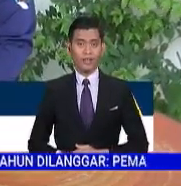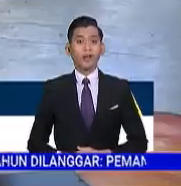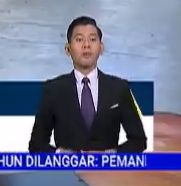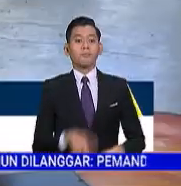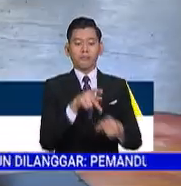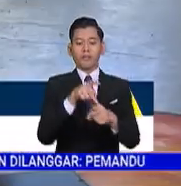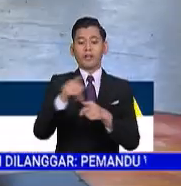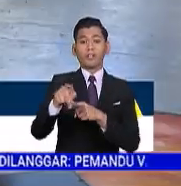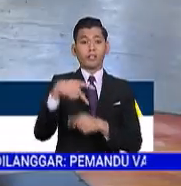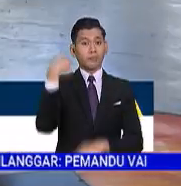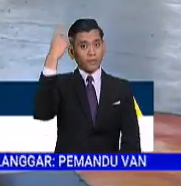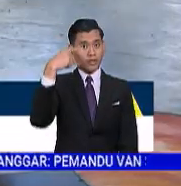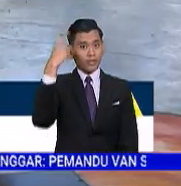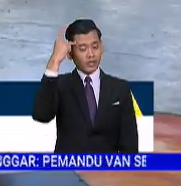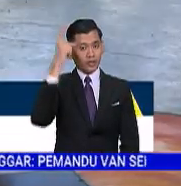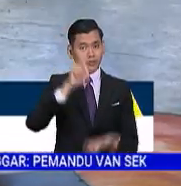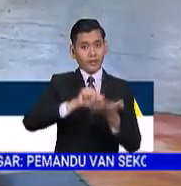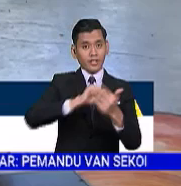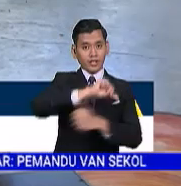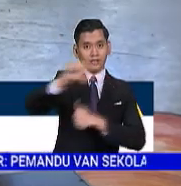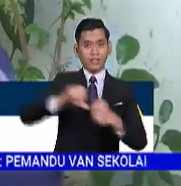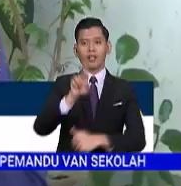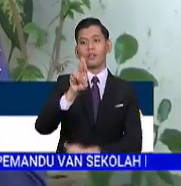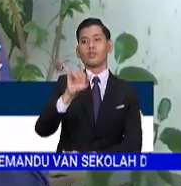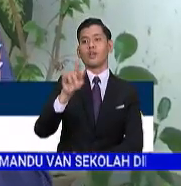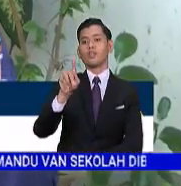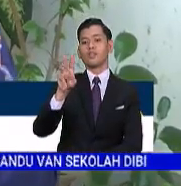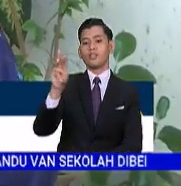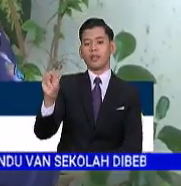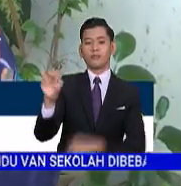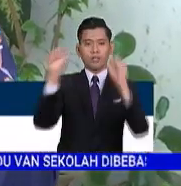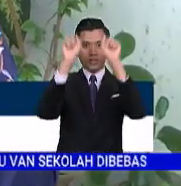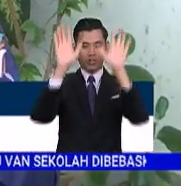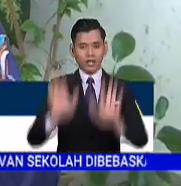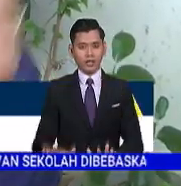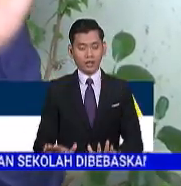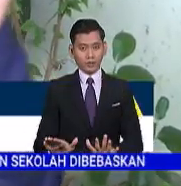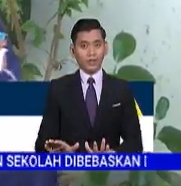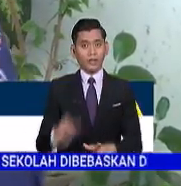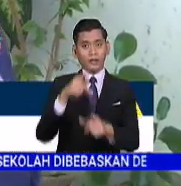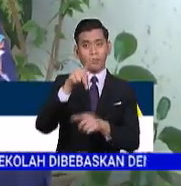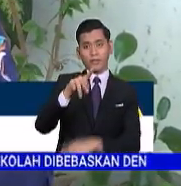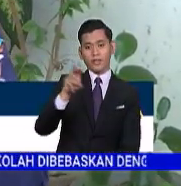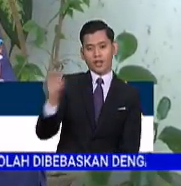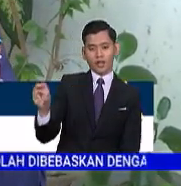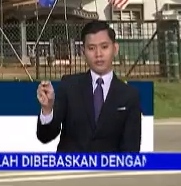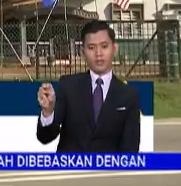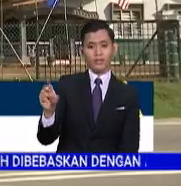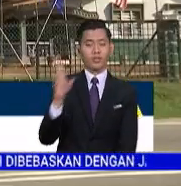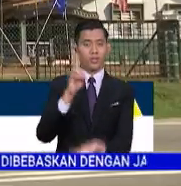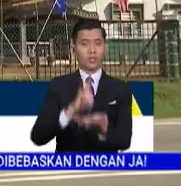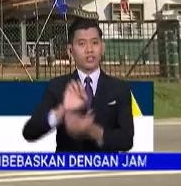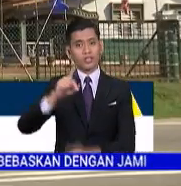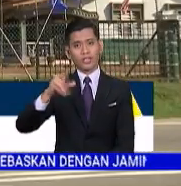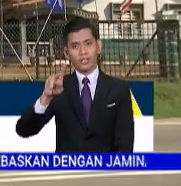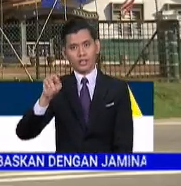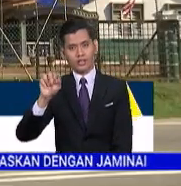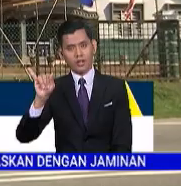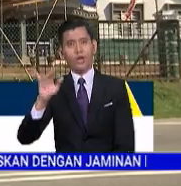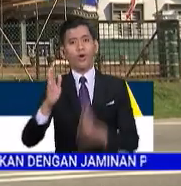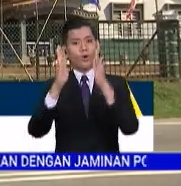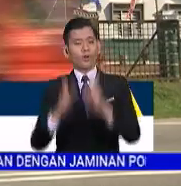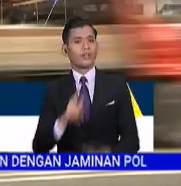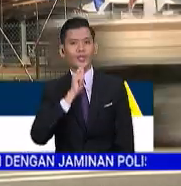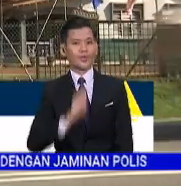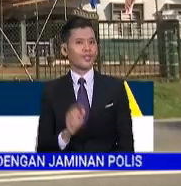Penganalisis politik dan media sosial UiTM Shah Alam, Profesor Madya Dr. Sarah Chinasami menjelaskan trend pengundi veteran